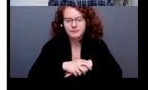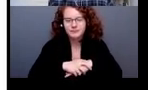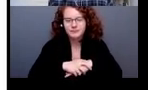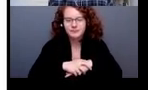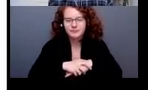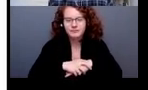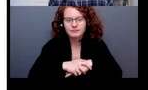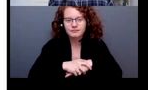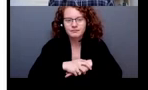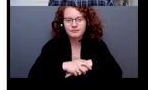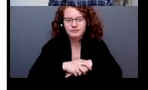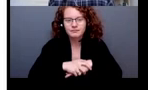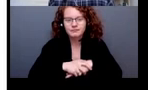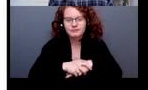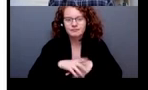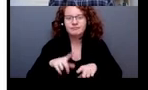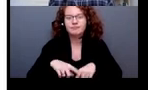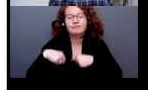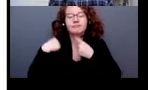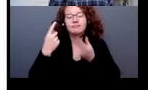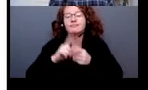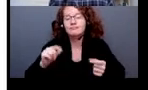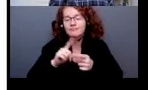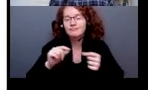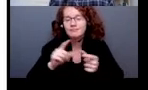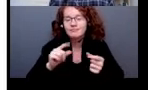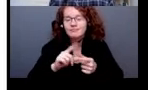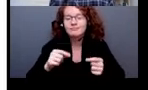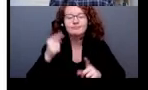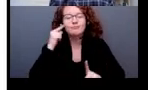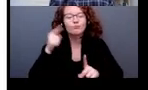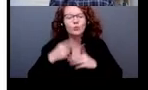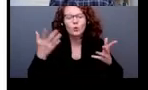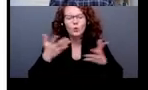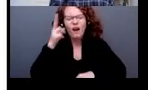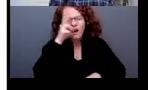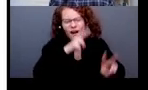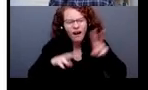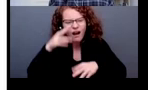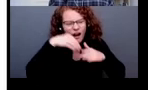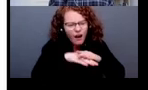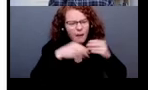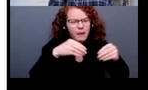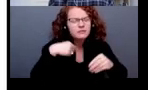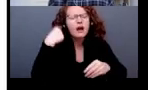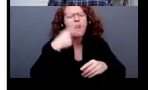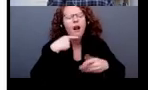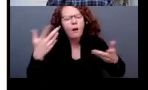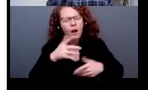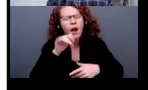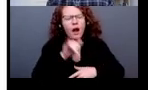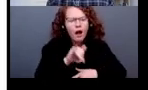comme vous vous rappelez le point de départ qui était d'investiguer ces lieux de réparation pour saisir en gros comment elles